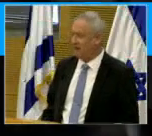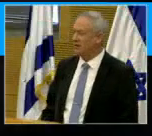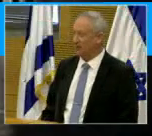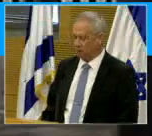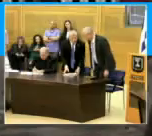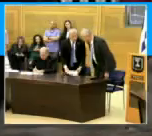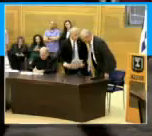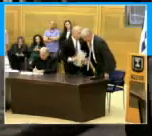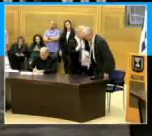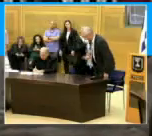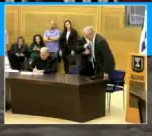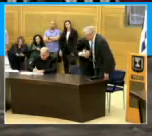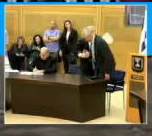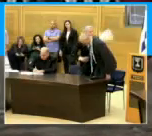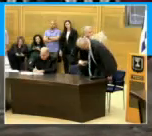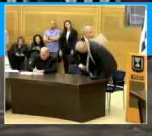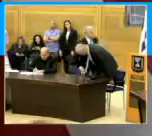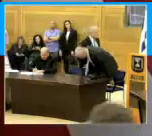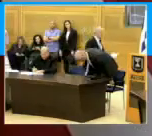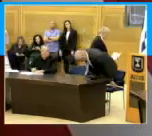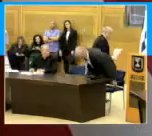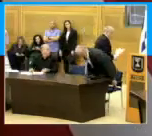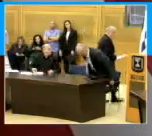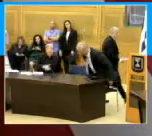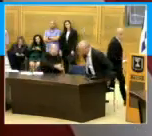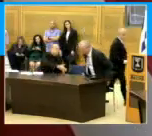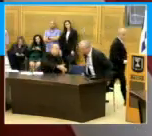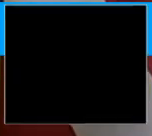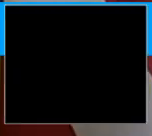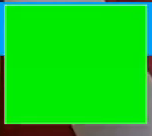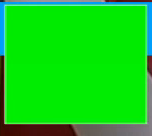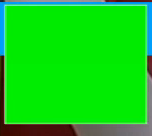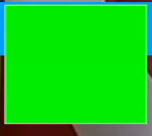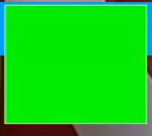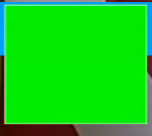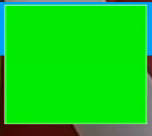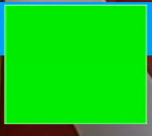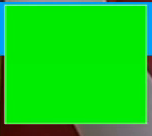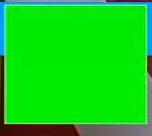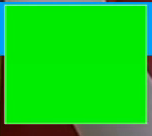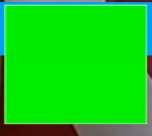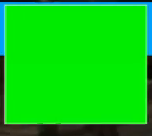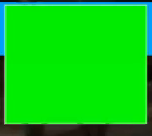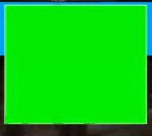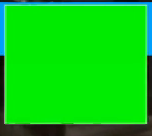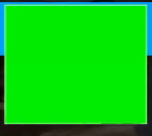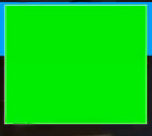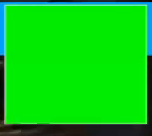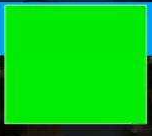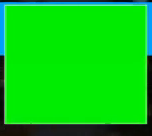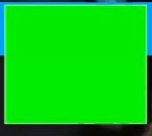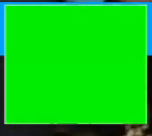שלי מקווה שהתהליכים האלה יצריכו למצוא איזשהו איזון בין הצורך להוציא את כל